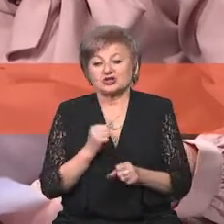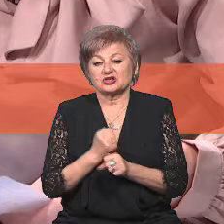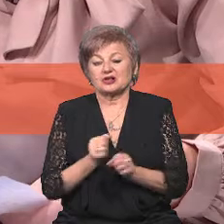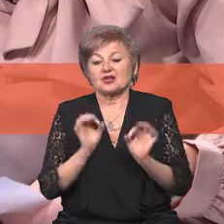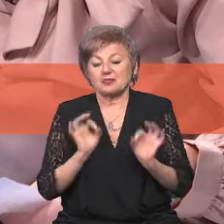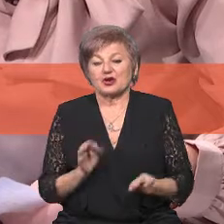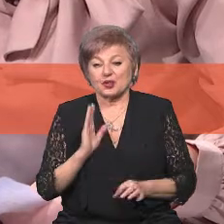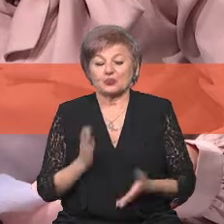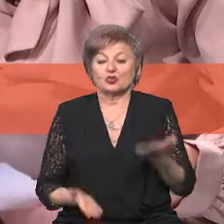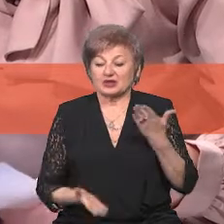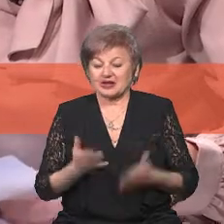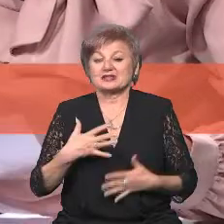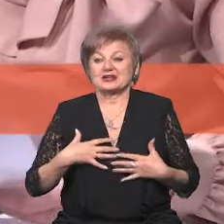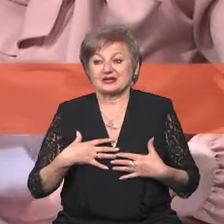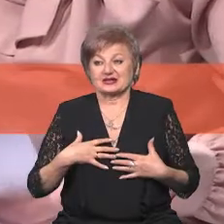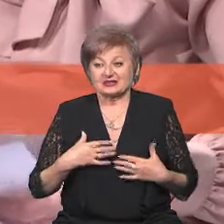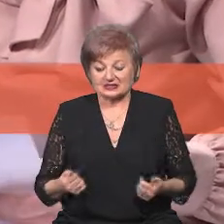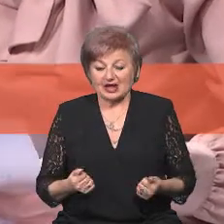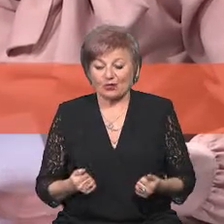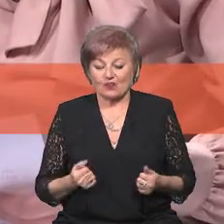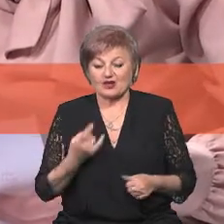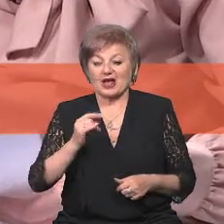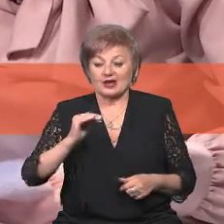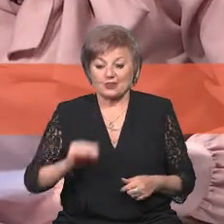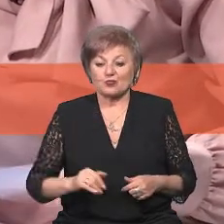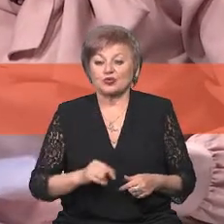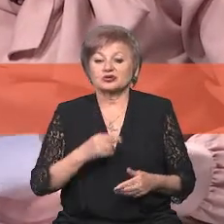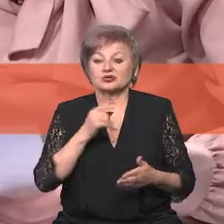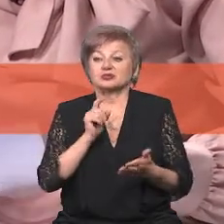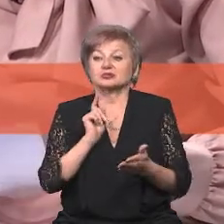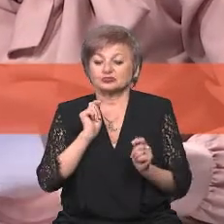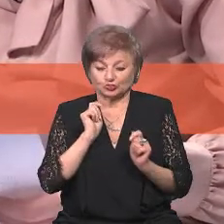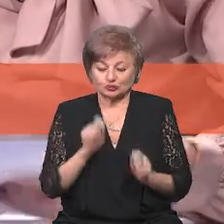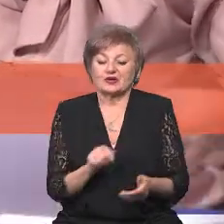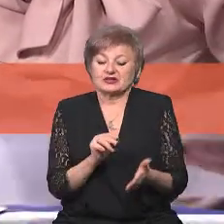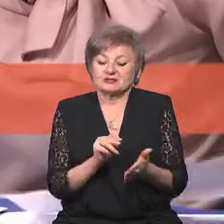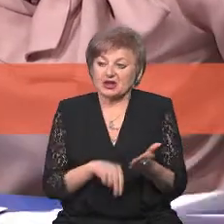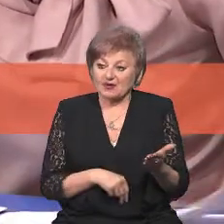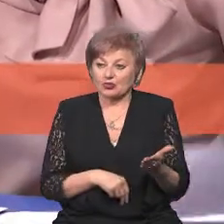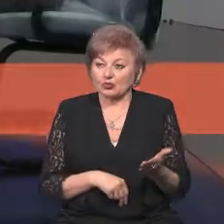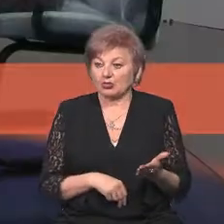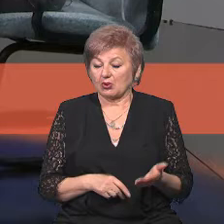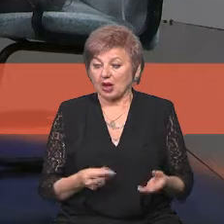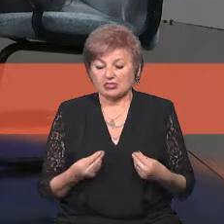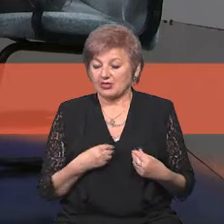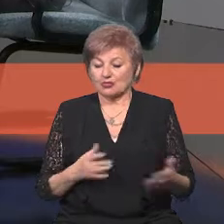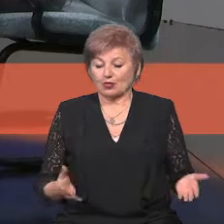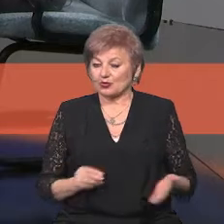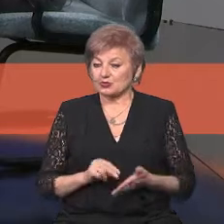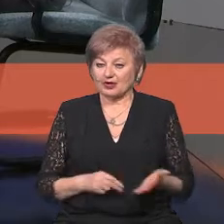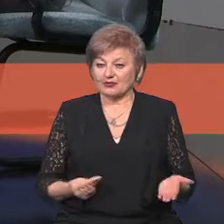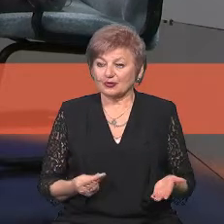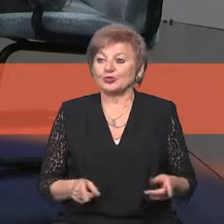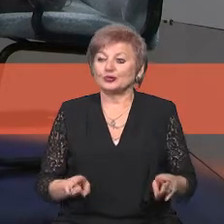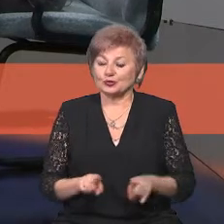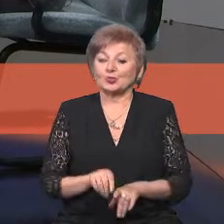якщо він здоровий дитині. По всім інструкціям медичним вони повинні давати довідку, а вони не будуть давати. Розумієте, це